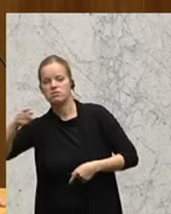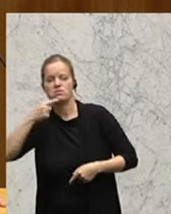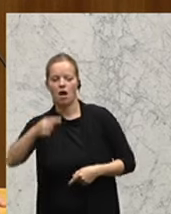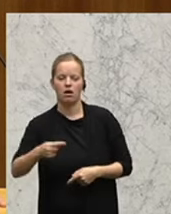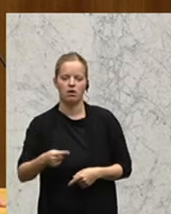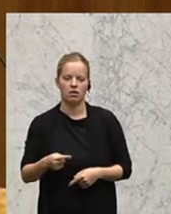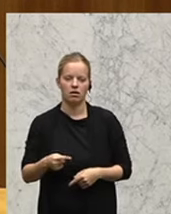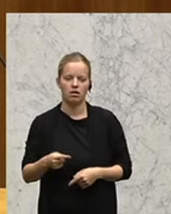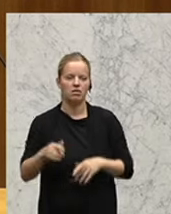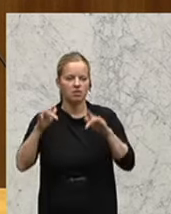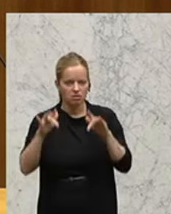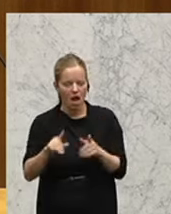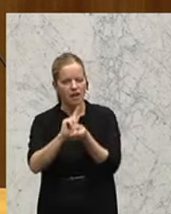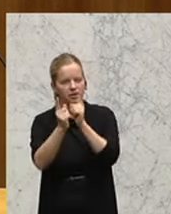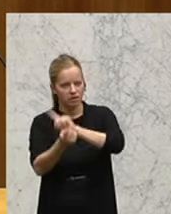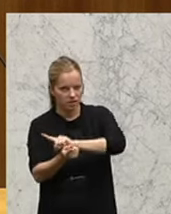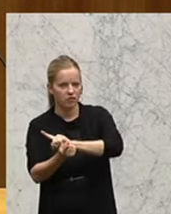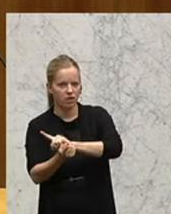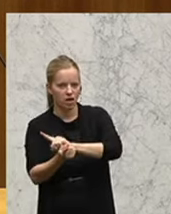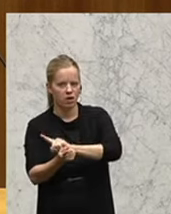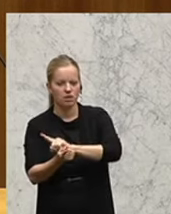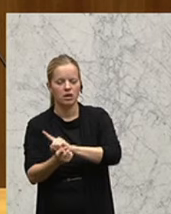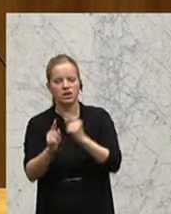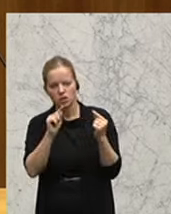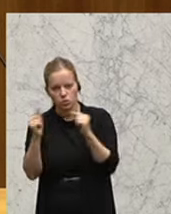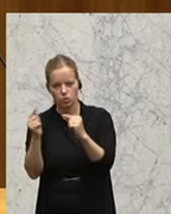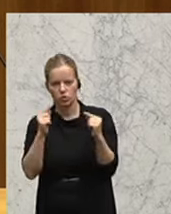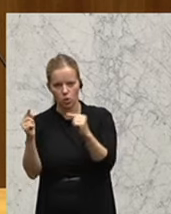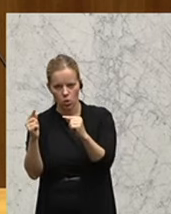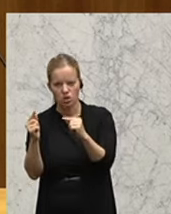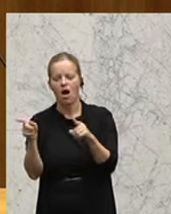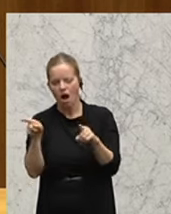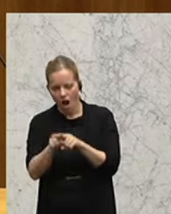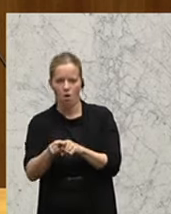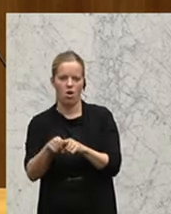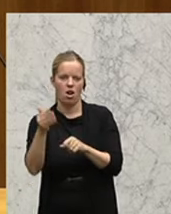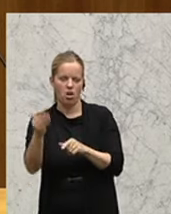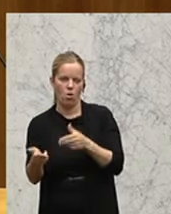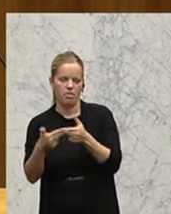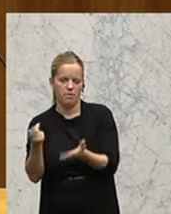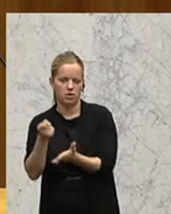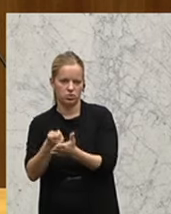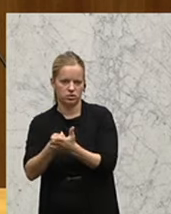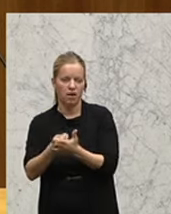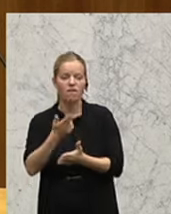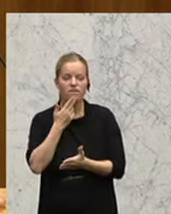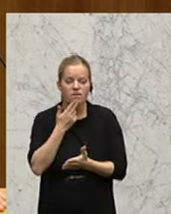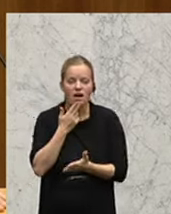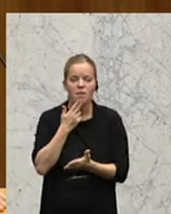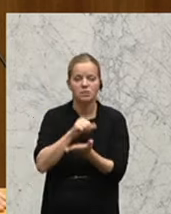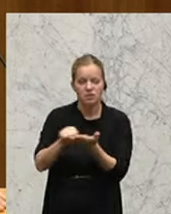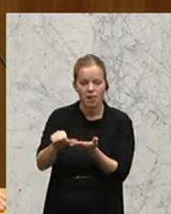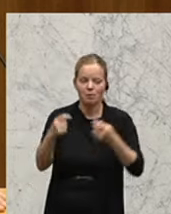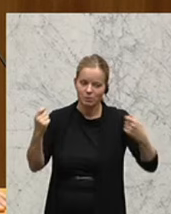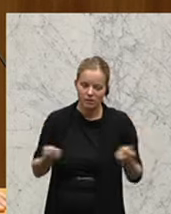diskutiert wird, dann sage ich auch in diese Richtung, auch das sind Lohnnebenkosten, weil das zahlen die Betriebe, die Menschen